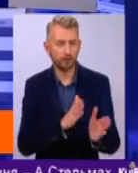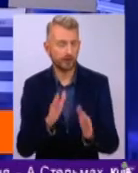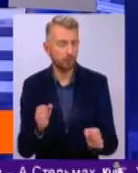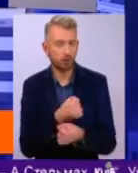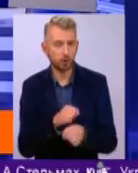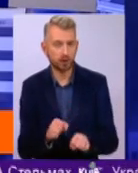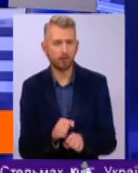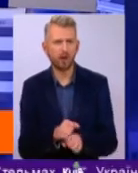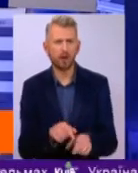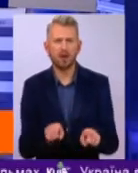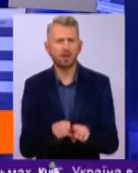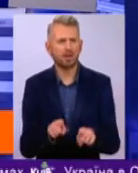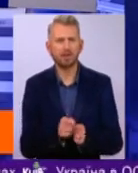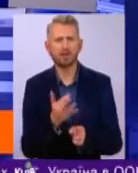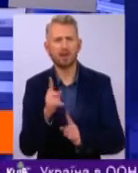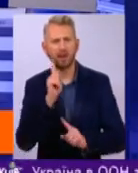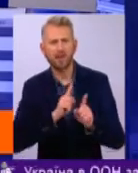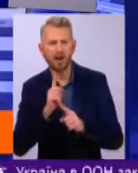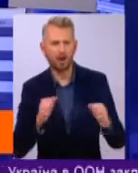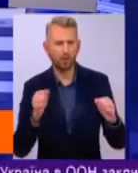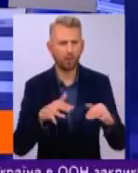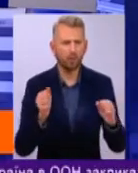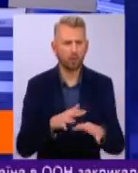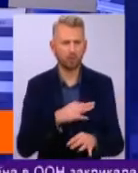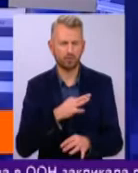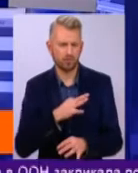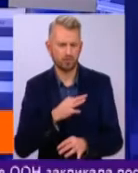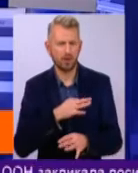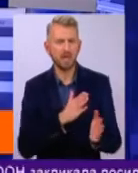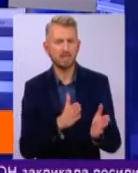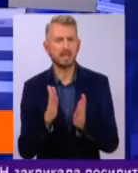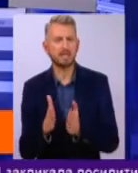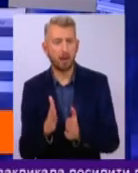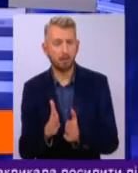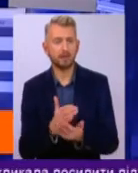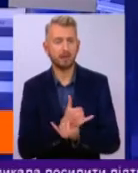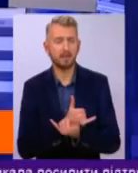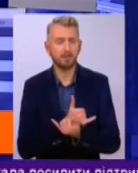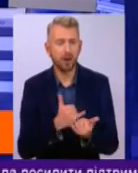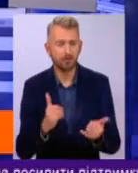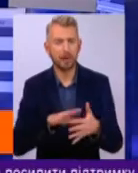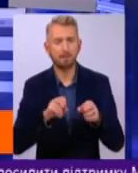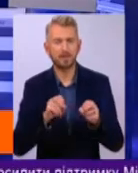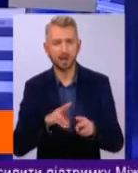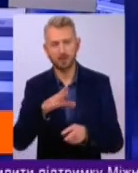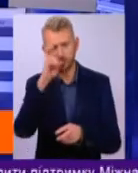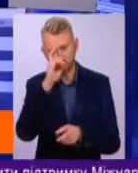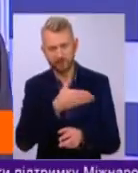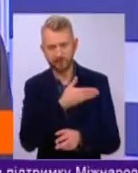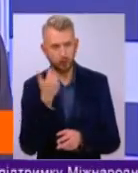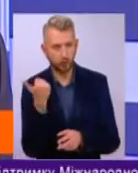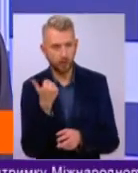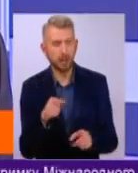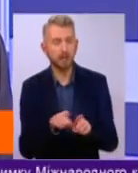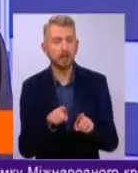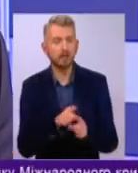неможливо. Скільки б нарад не проводили, скільки б не домовлялися і не говорили. Система як така, забезпечення безпеки в державі, вона відсутня. Так само,